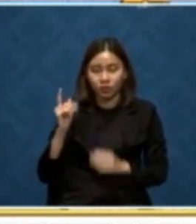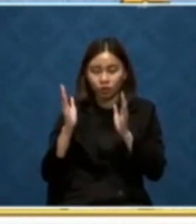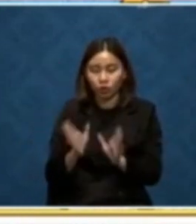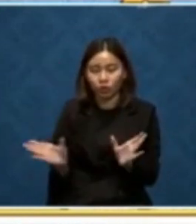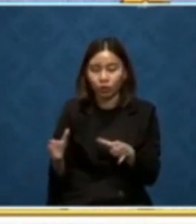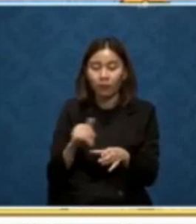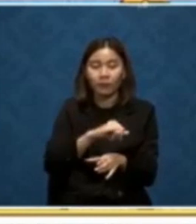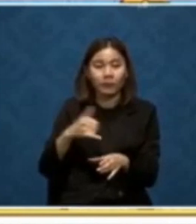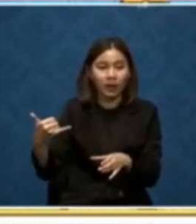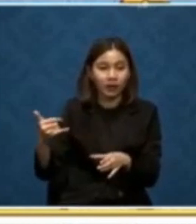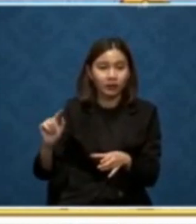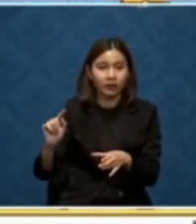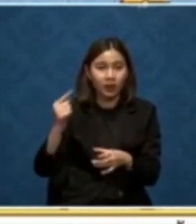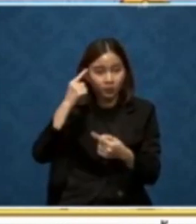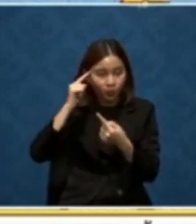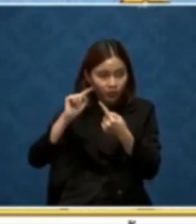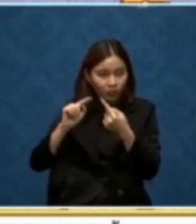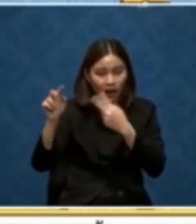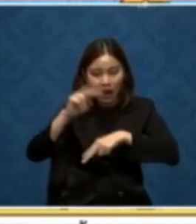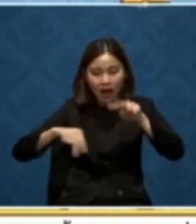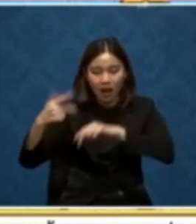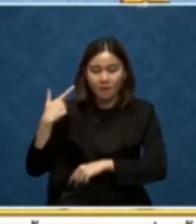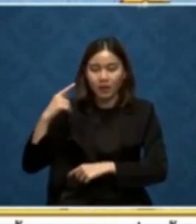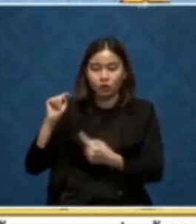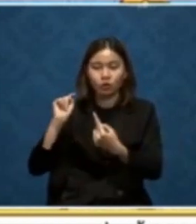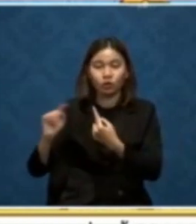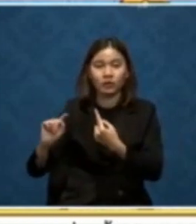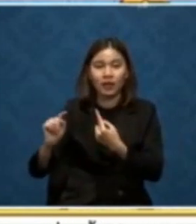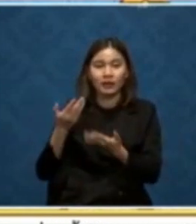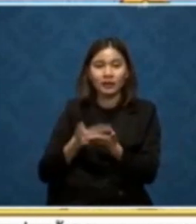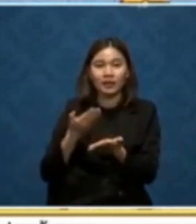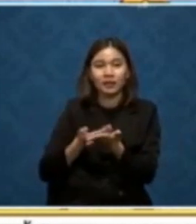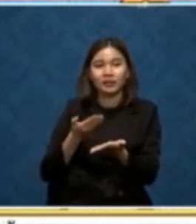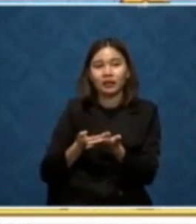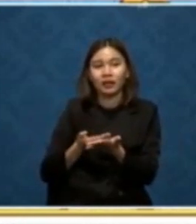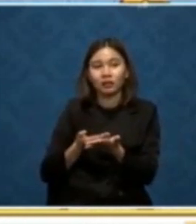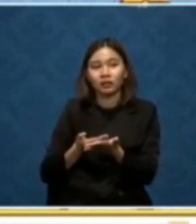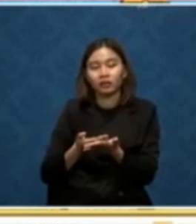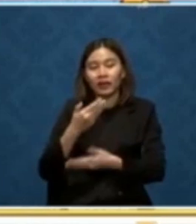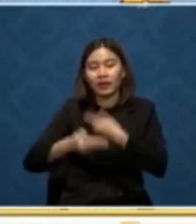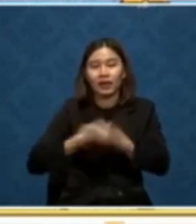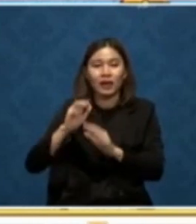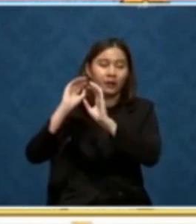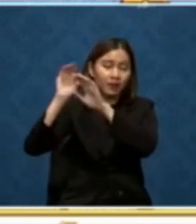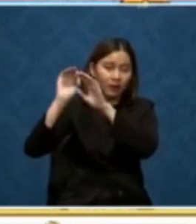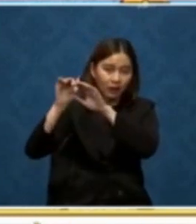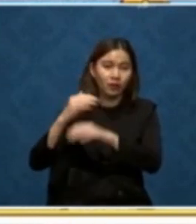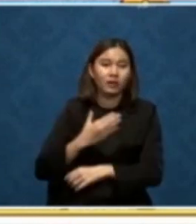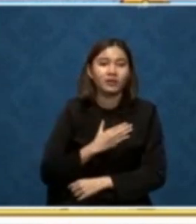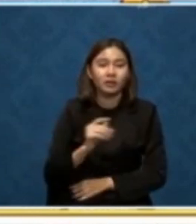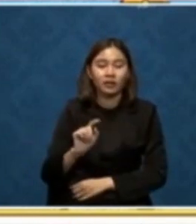คคลบางกลุ่มที่มุ่งแสวงหาผลประโยชน์จากส่วนต่างของราคามะพร้าวดังนั้น